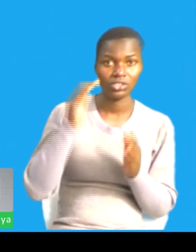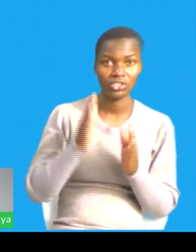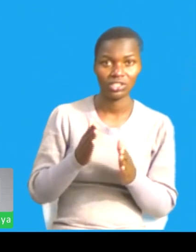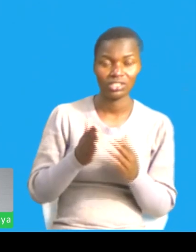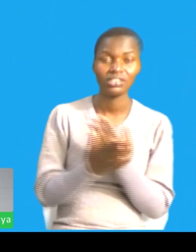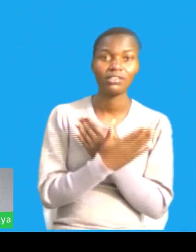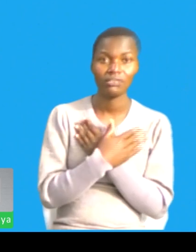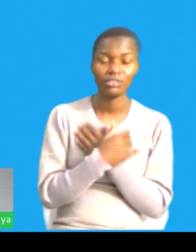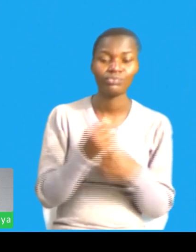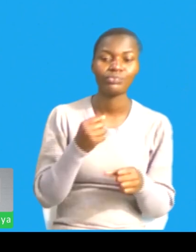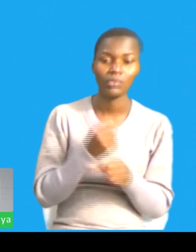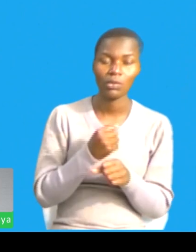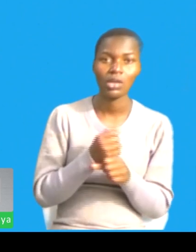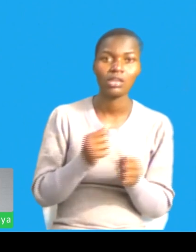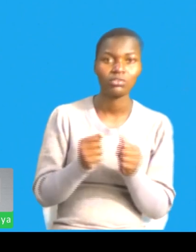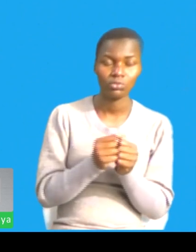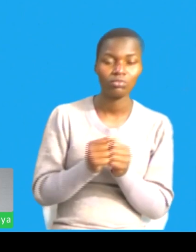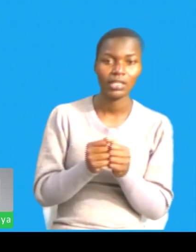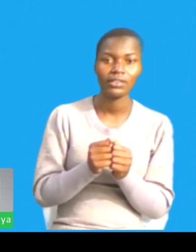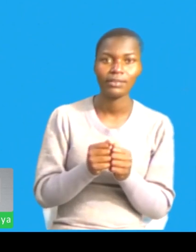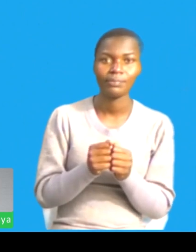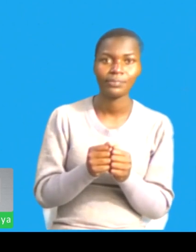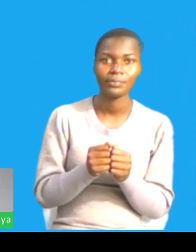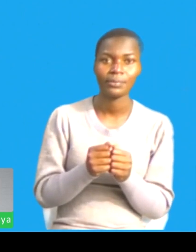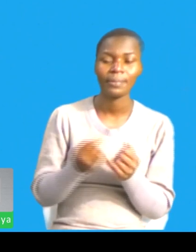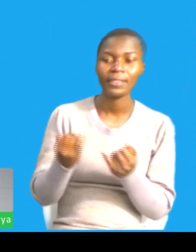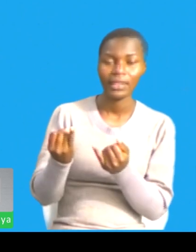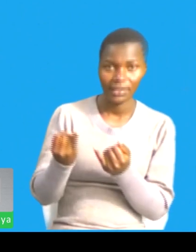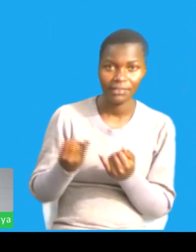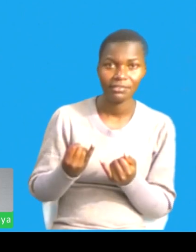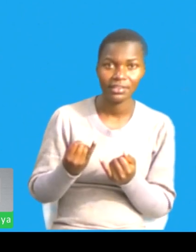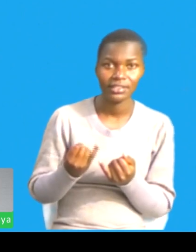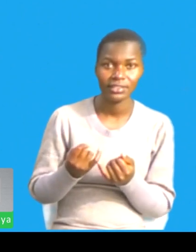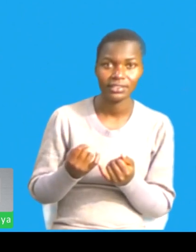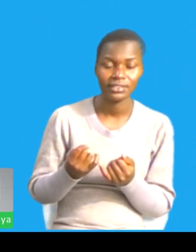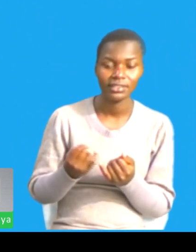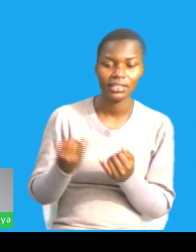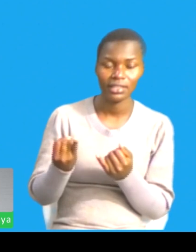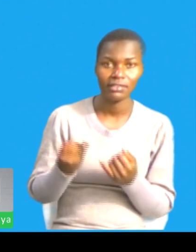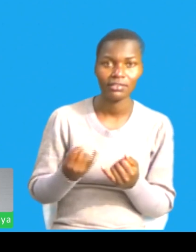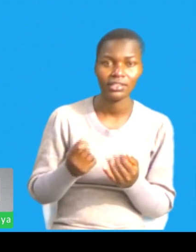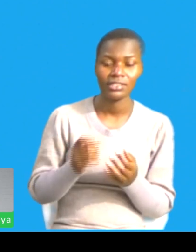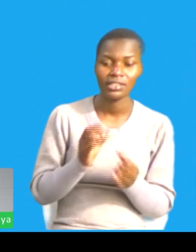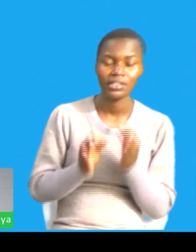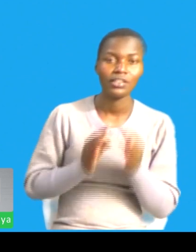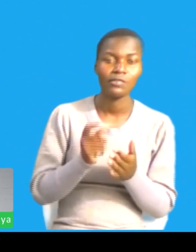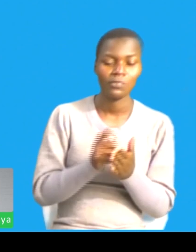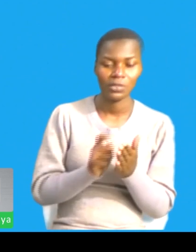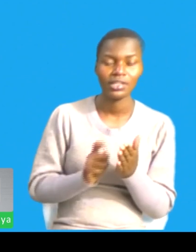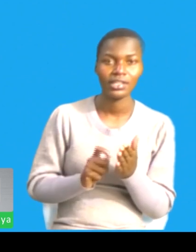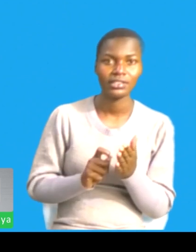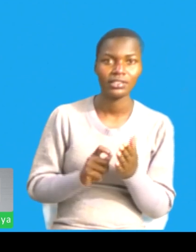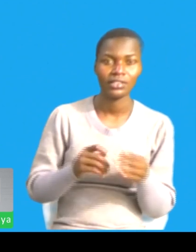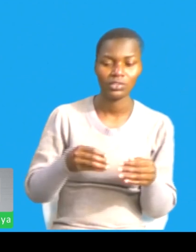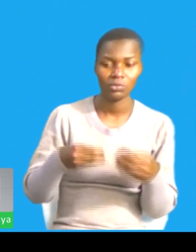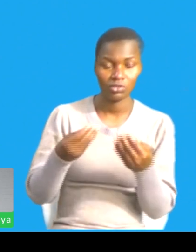kazi pamoja kwa mambo fulani mingi. And I invite him, tukiandika hii petition tupeleke bungeni. Nitapeleka